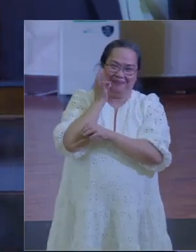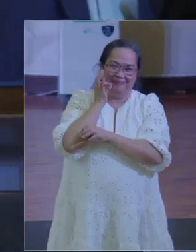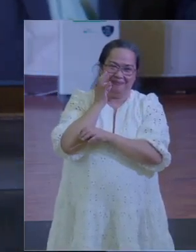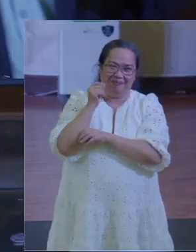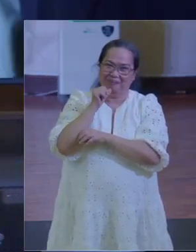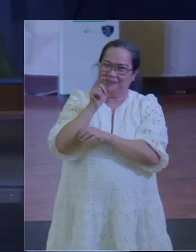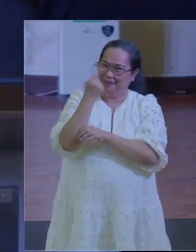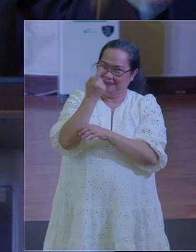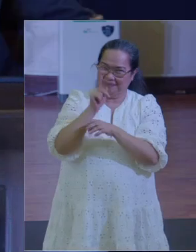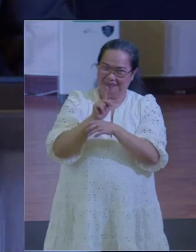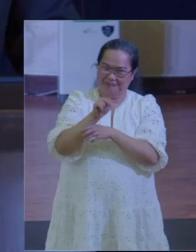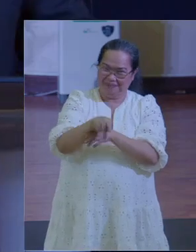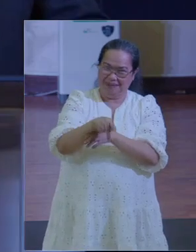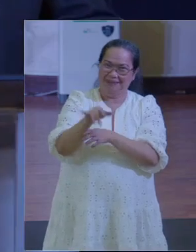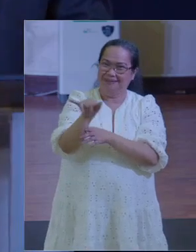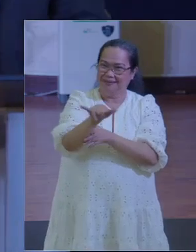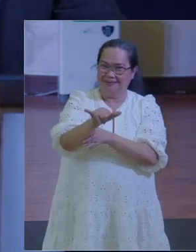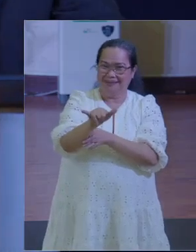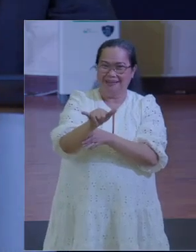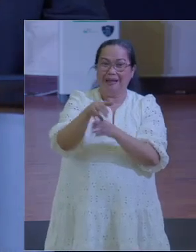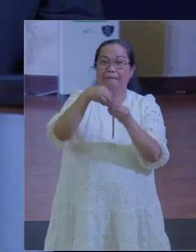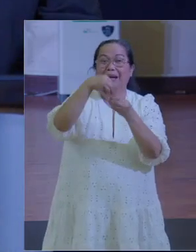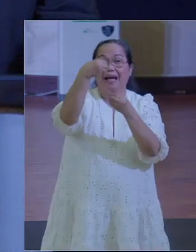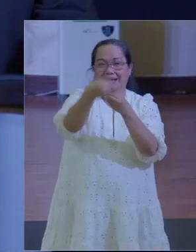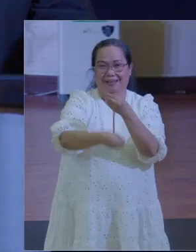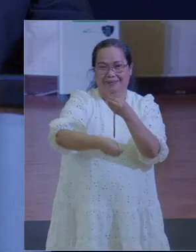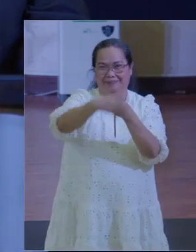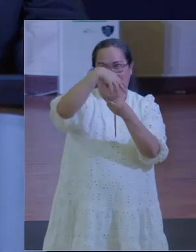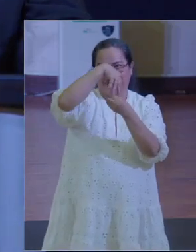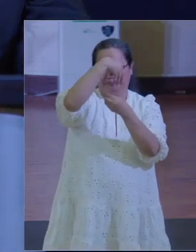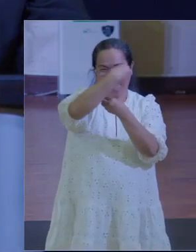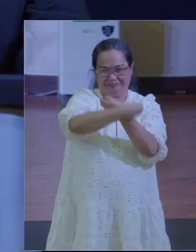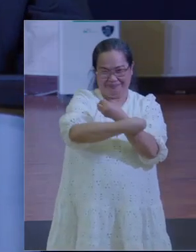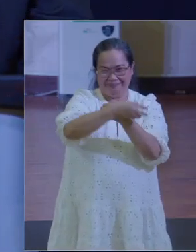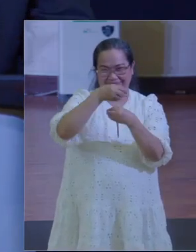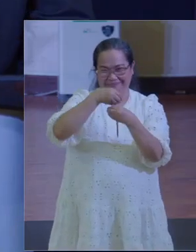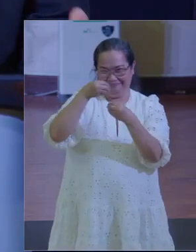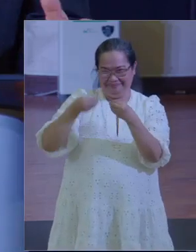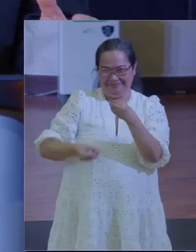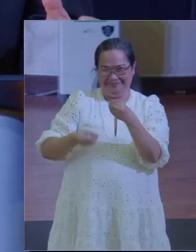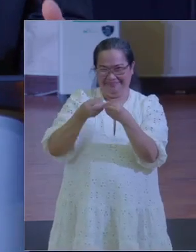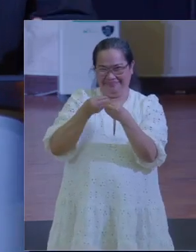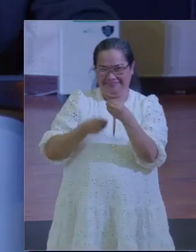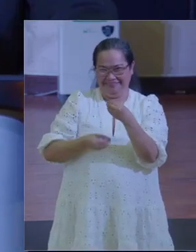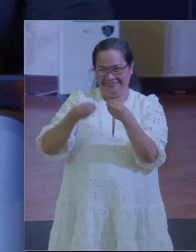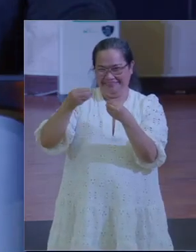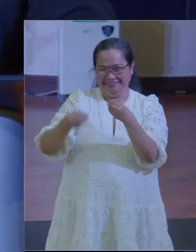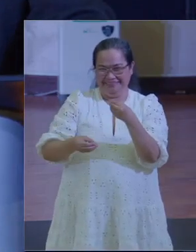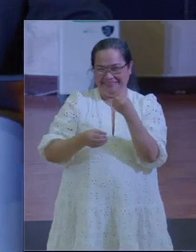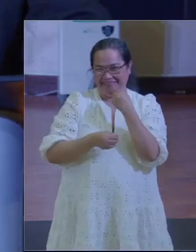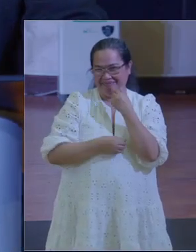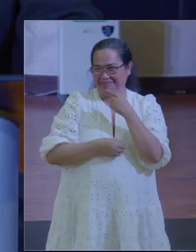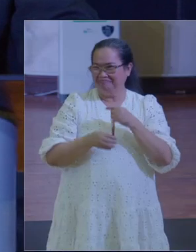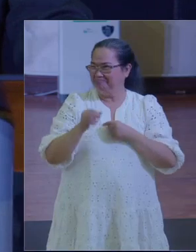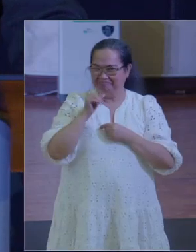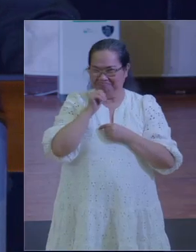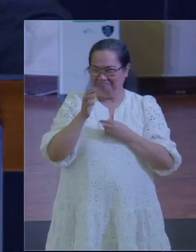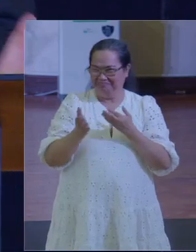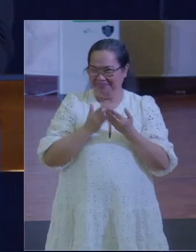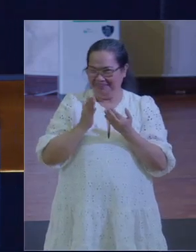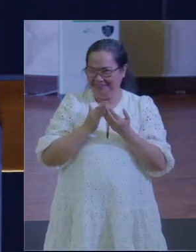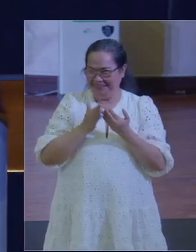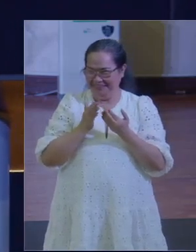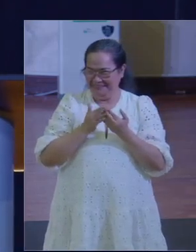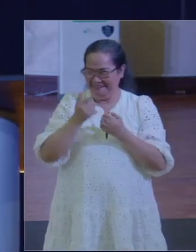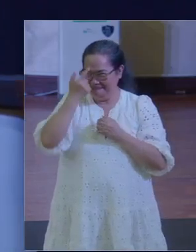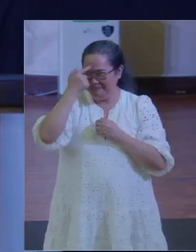aking tinanim. Nagtanim din po ako ng saging. Yan. Naku, hindi ko ganun kadali yan i-harvest.